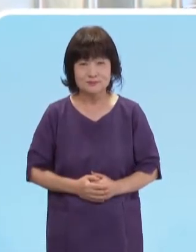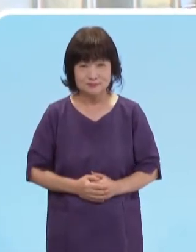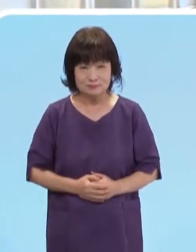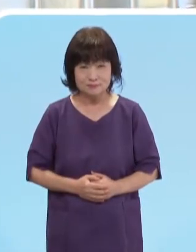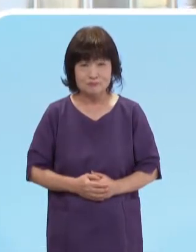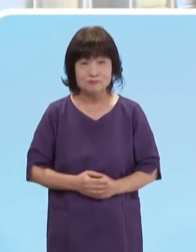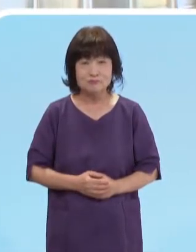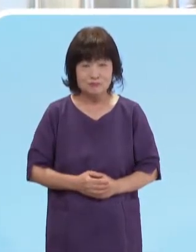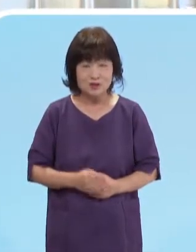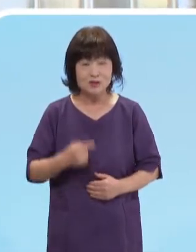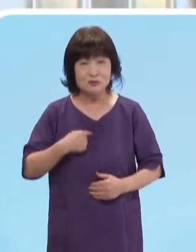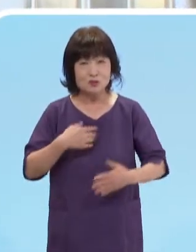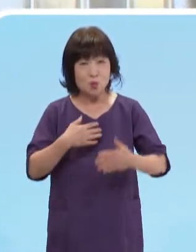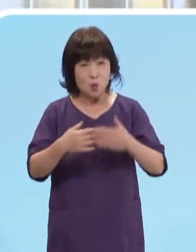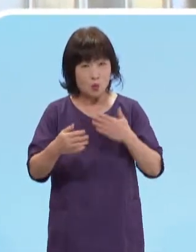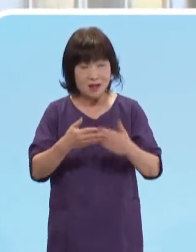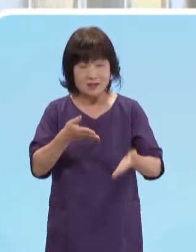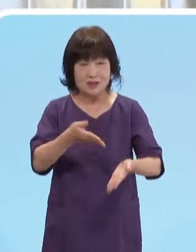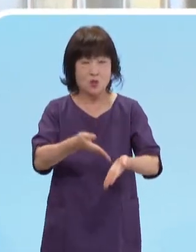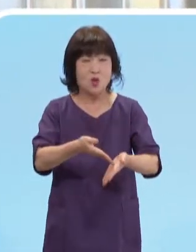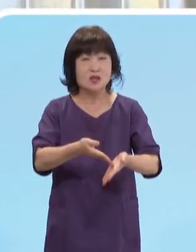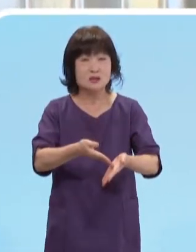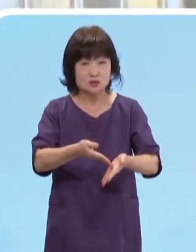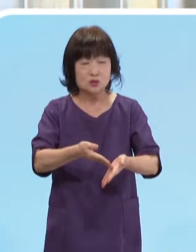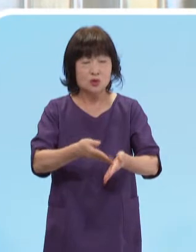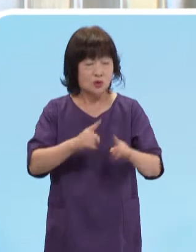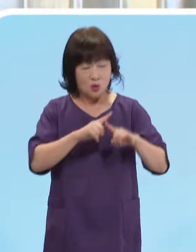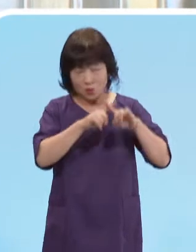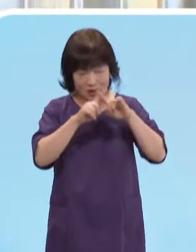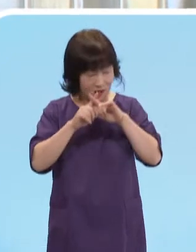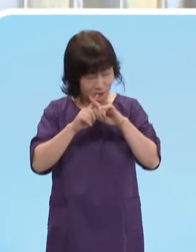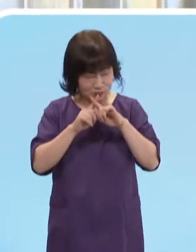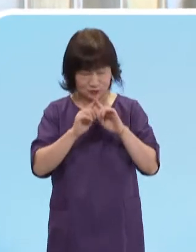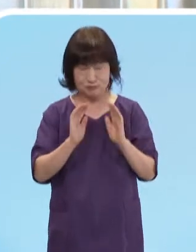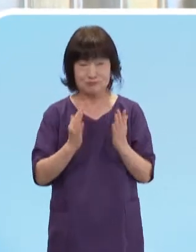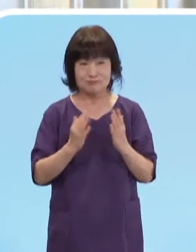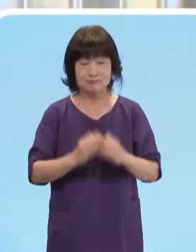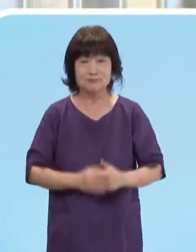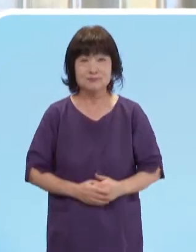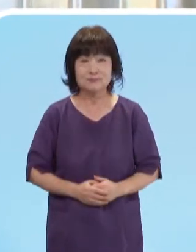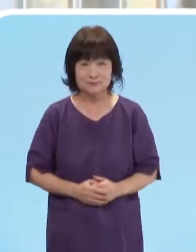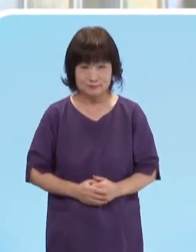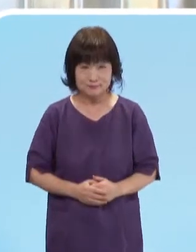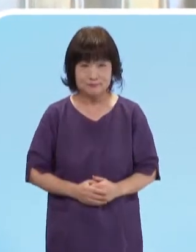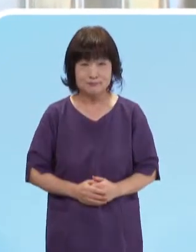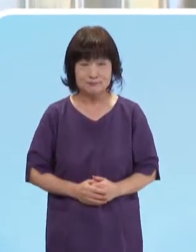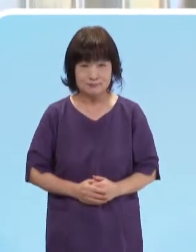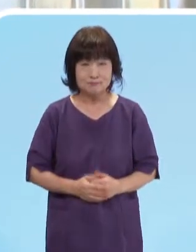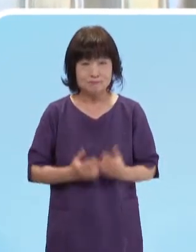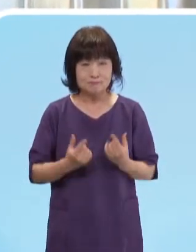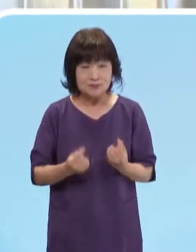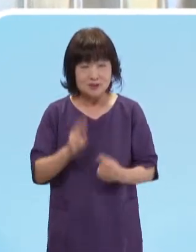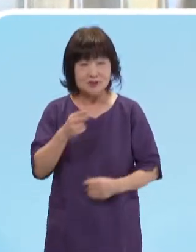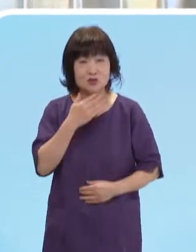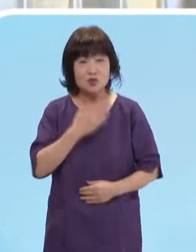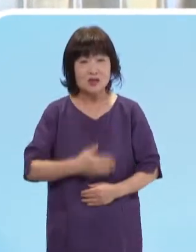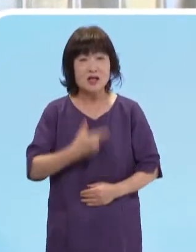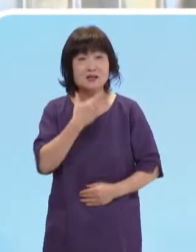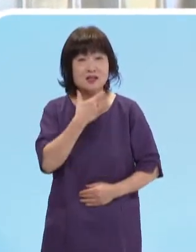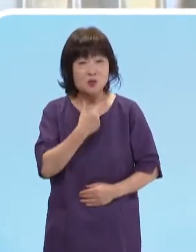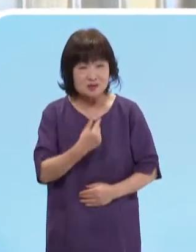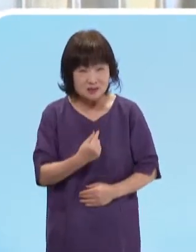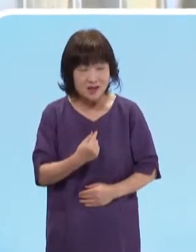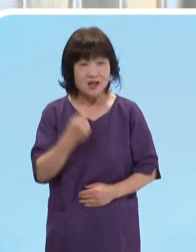うん、よく話するからね、うん、恥ずかしいことでもないと思うし、分かってほしい